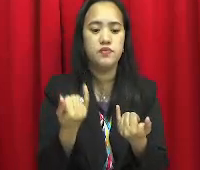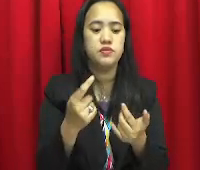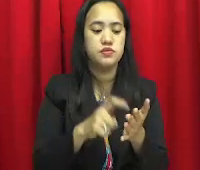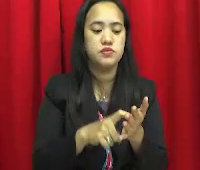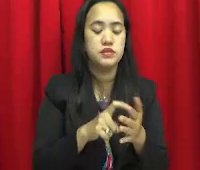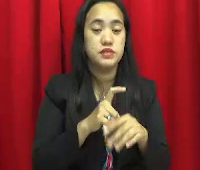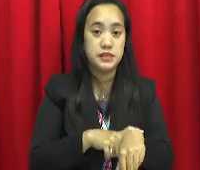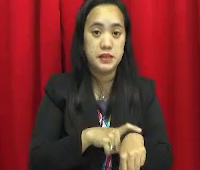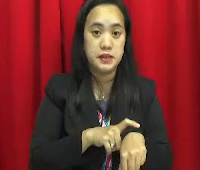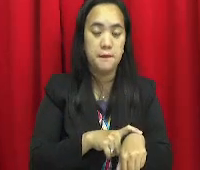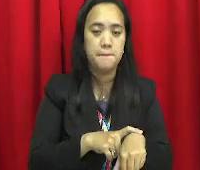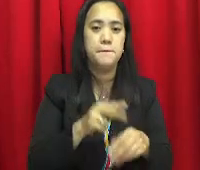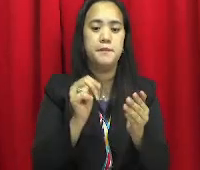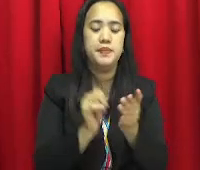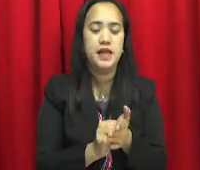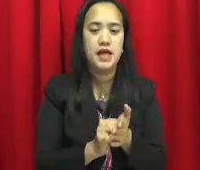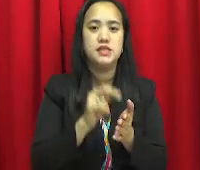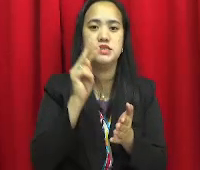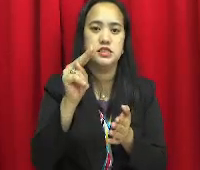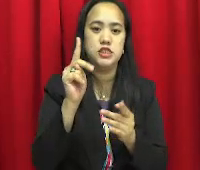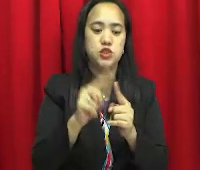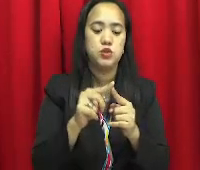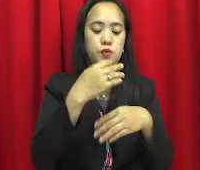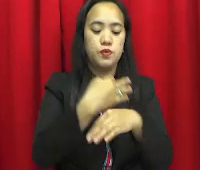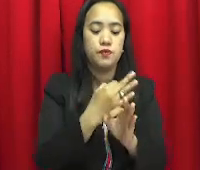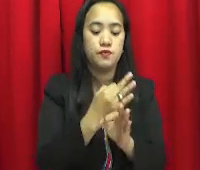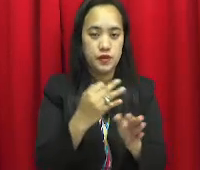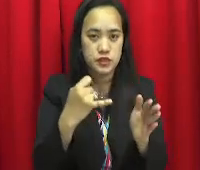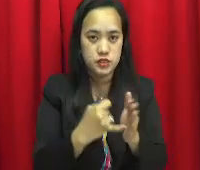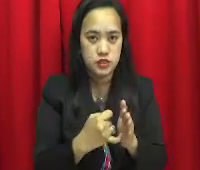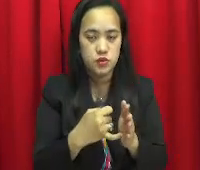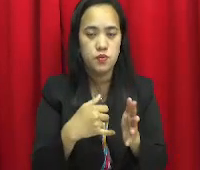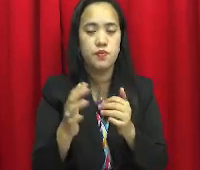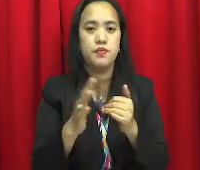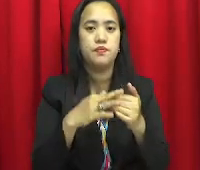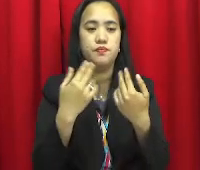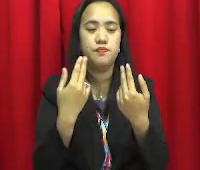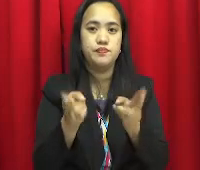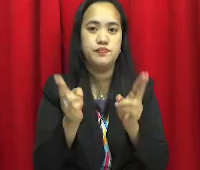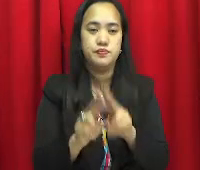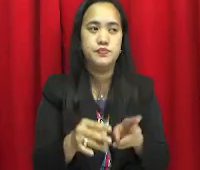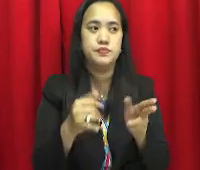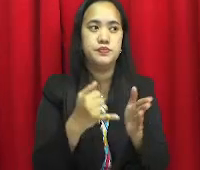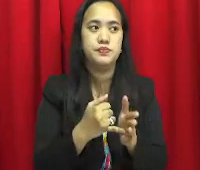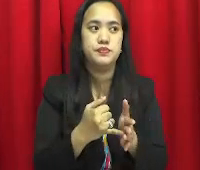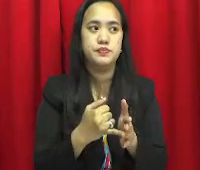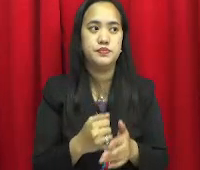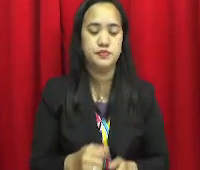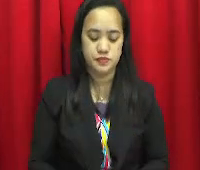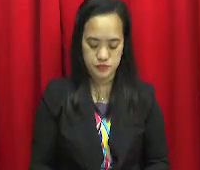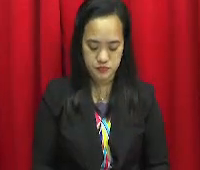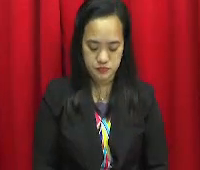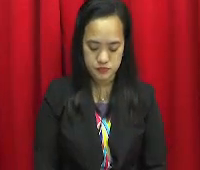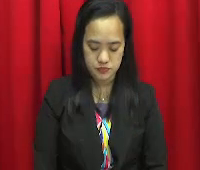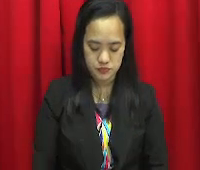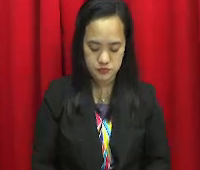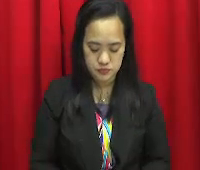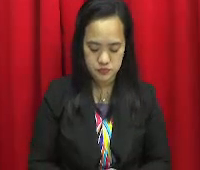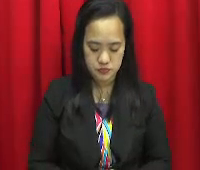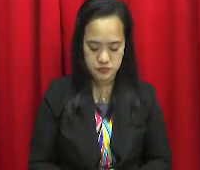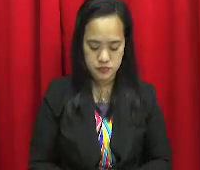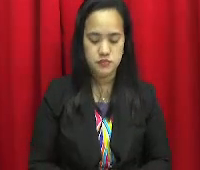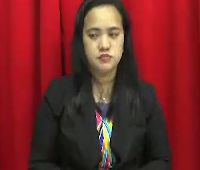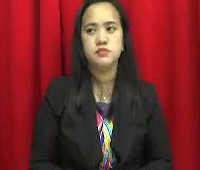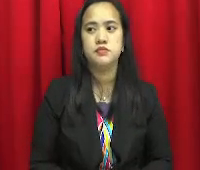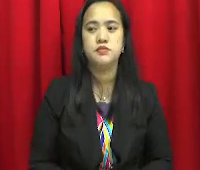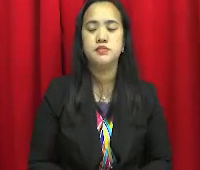kinakailang ayusin nyo na ang pangangailangan ng iyong pamilya. Alright? Go ahead. Dagdag ba? Maganda itong usapin natin na ito.